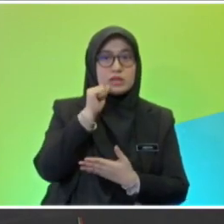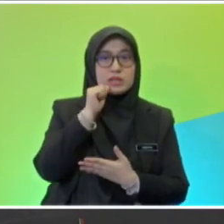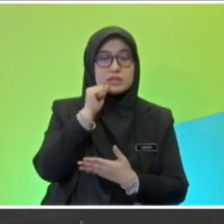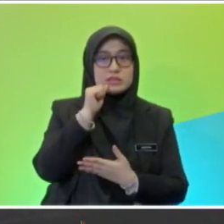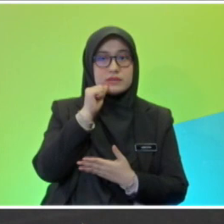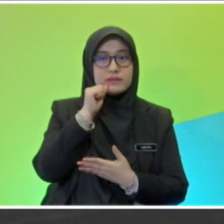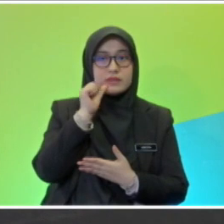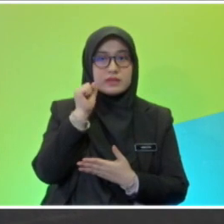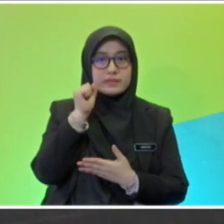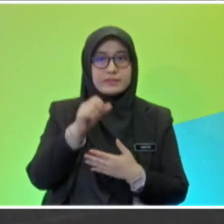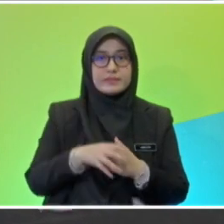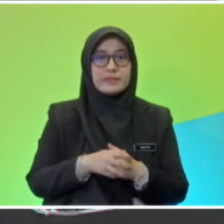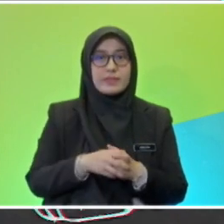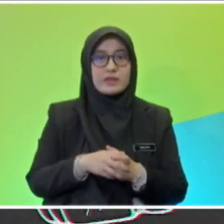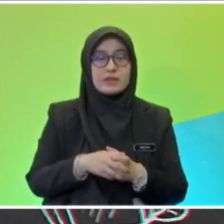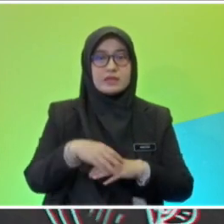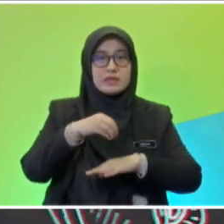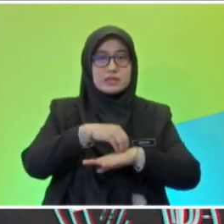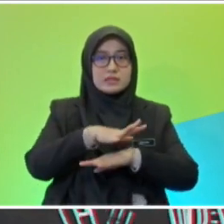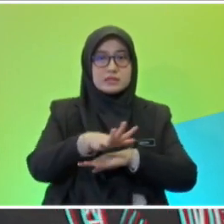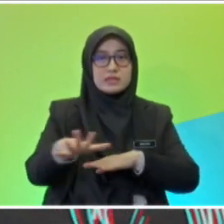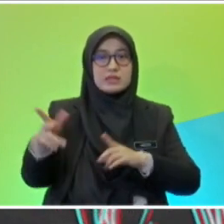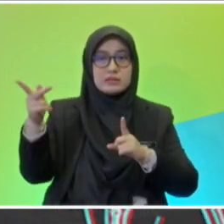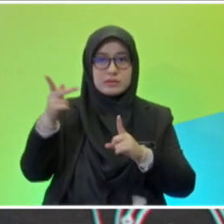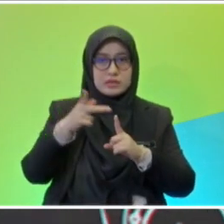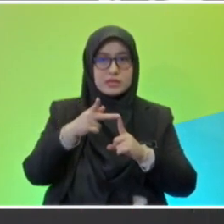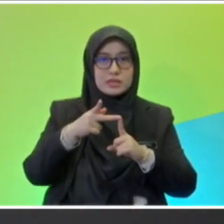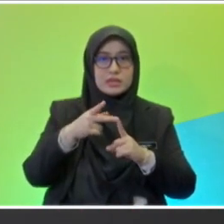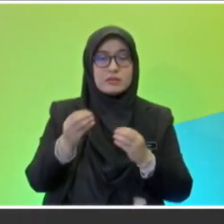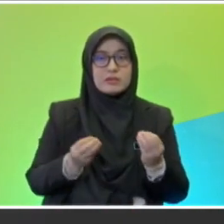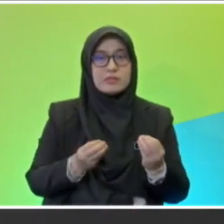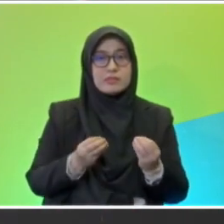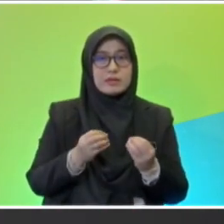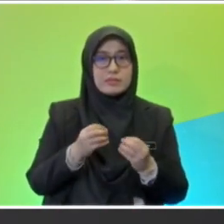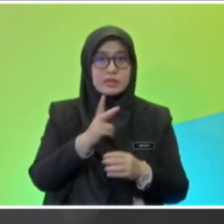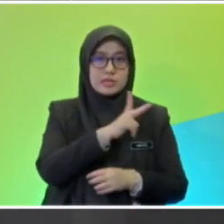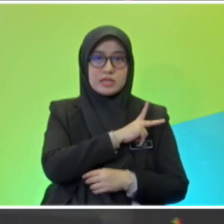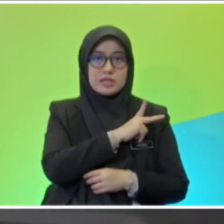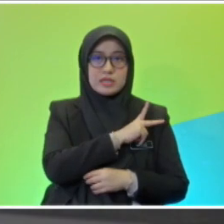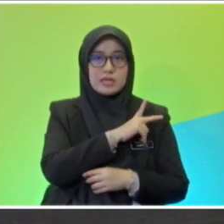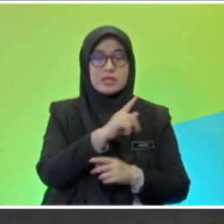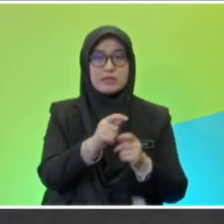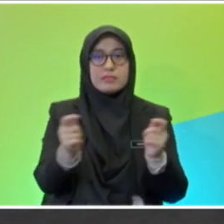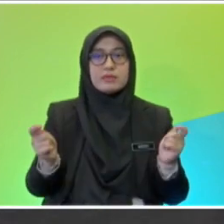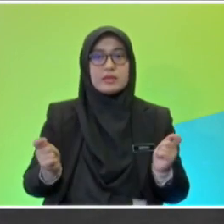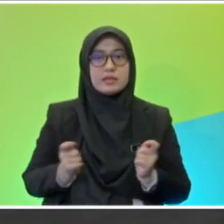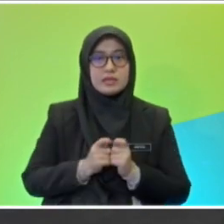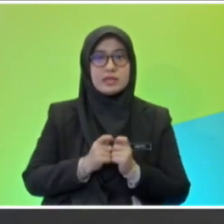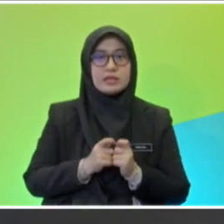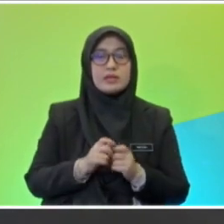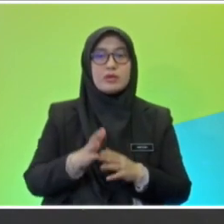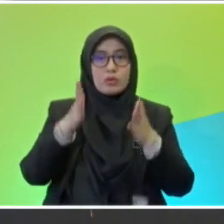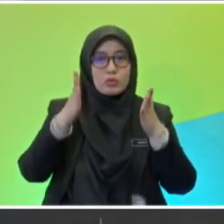desain terhadap pemerintah dan pembesar tempatkan dalam menyebabkan ramai kehilangan jawatan dan kedudukan